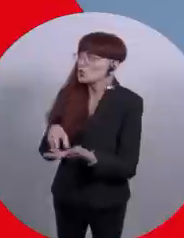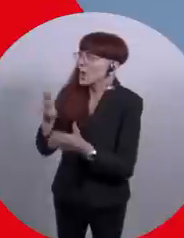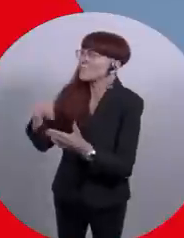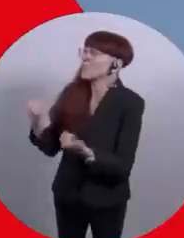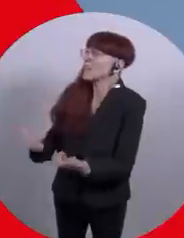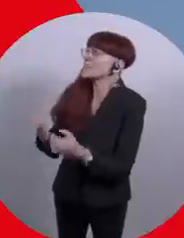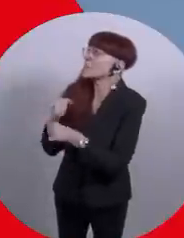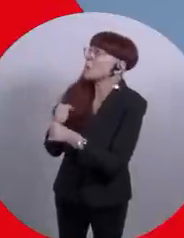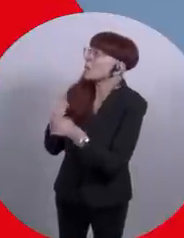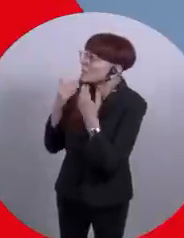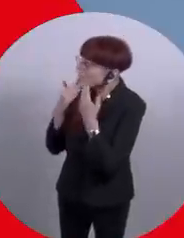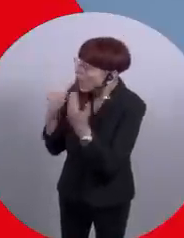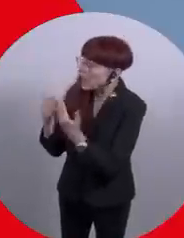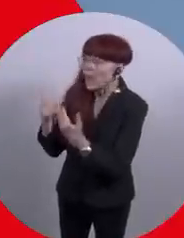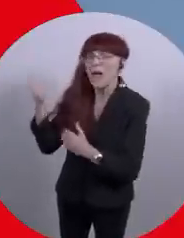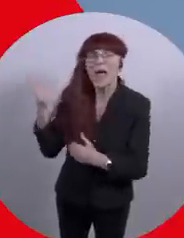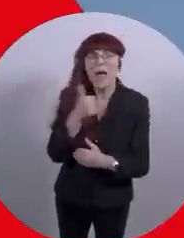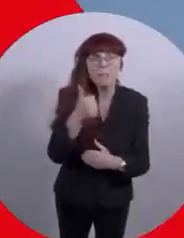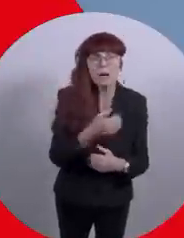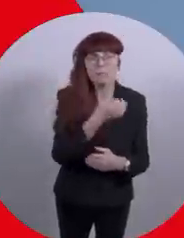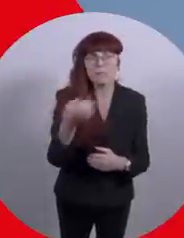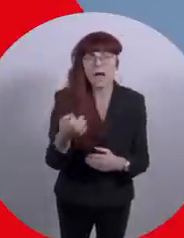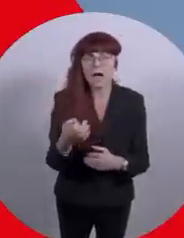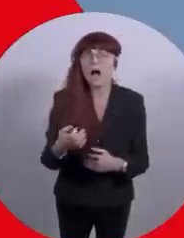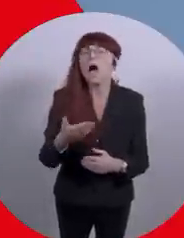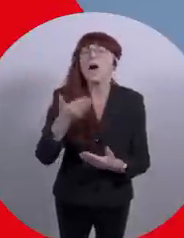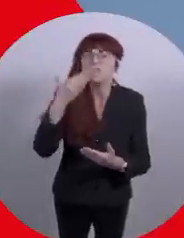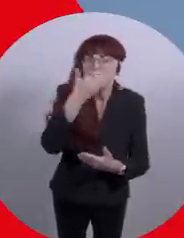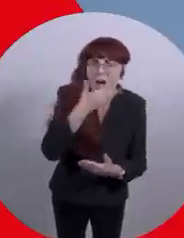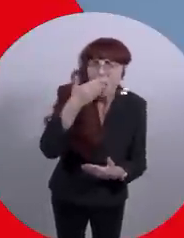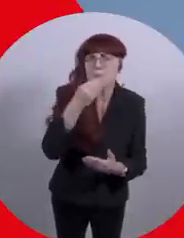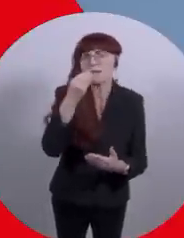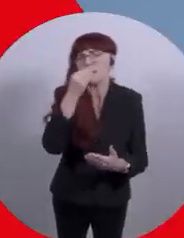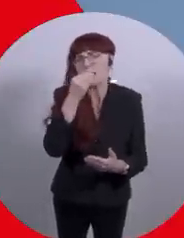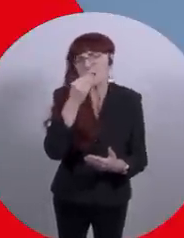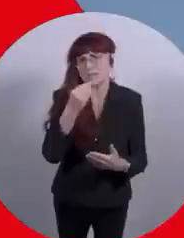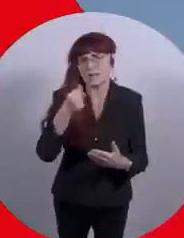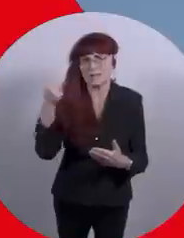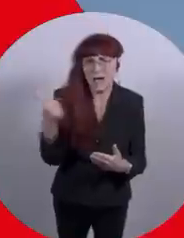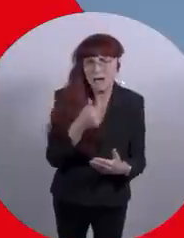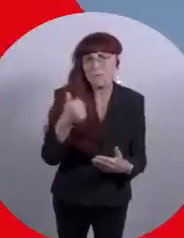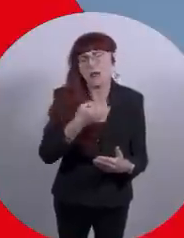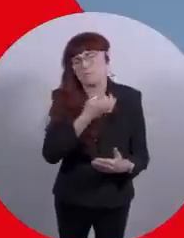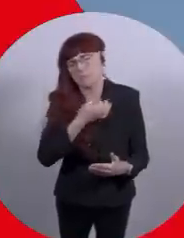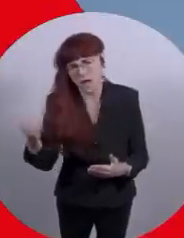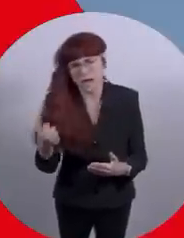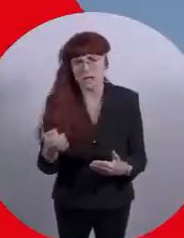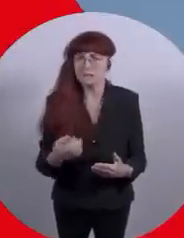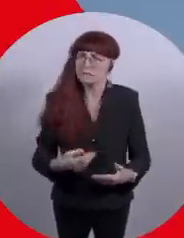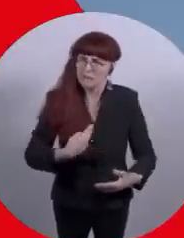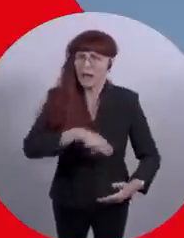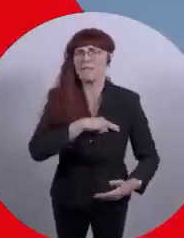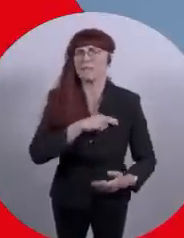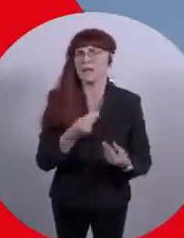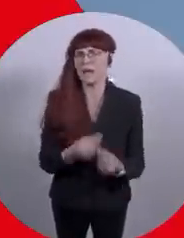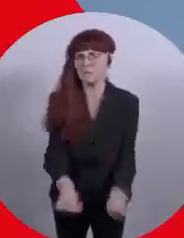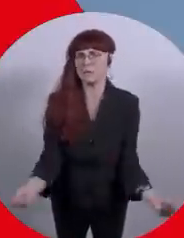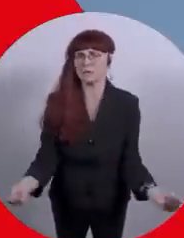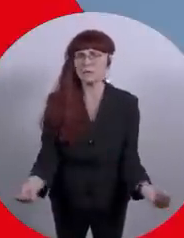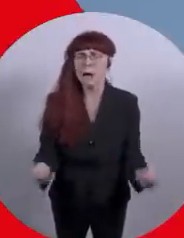jedem Kind Armee am Tag erworben sondern es ist sogar garantieren das ist das mindestens machen können als mindesten